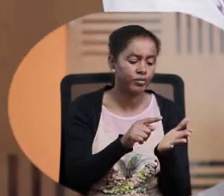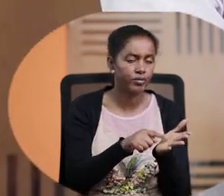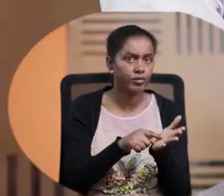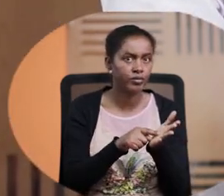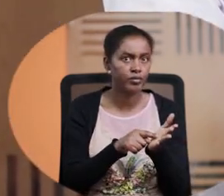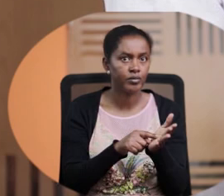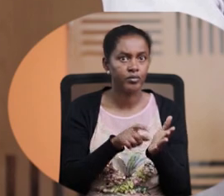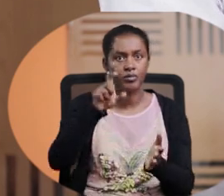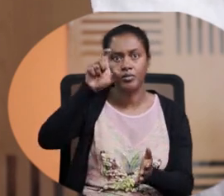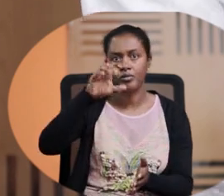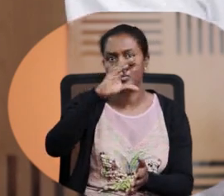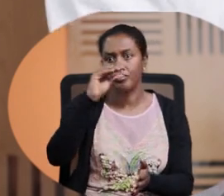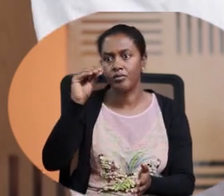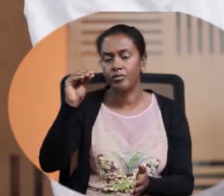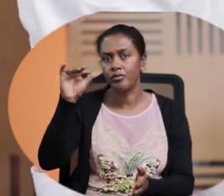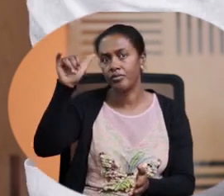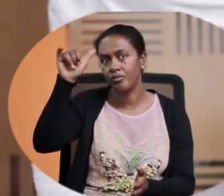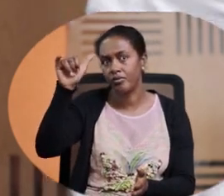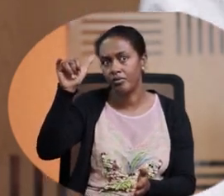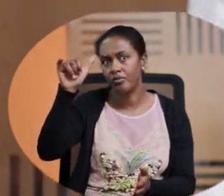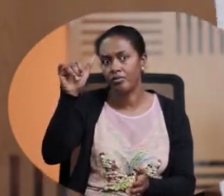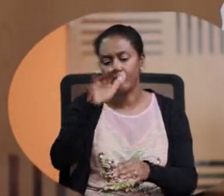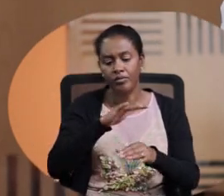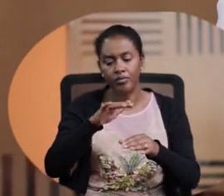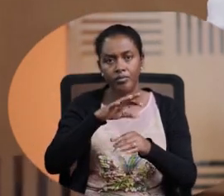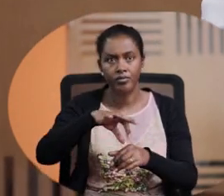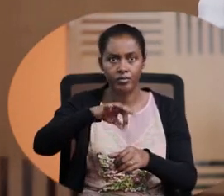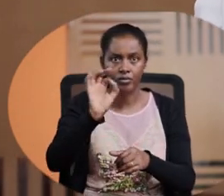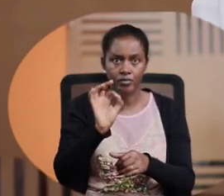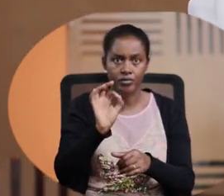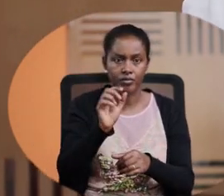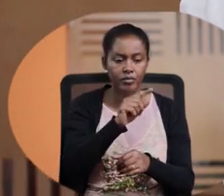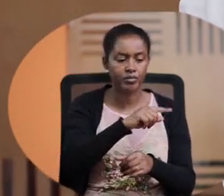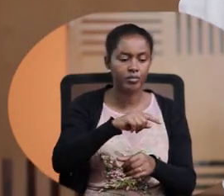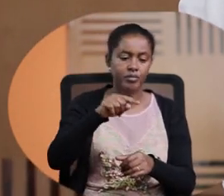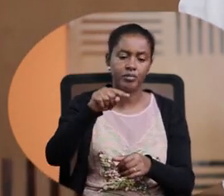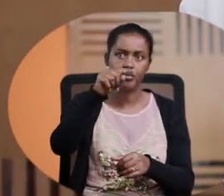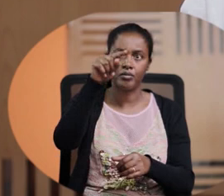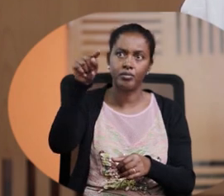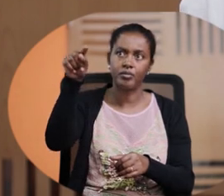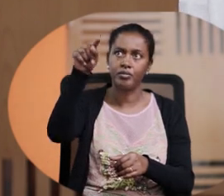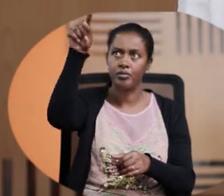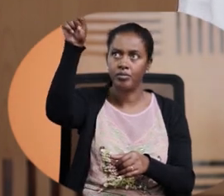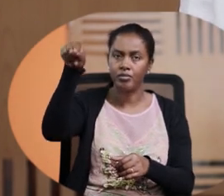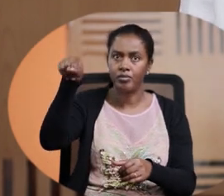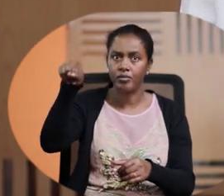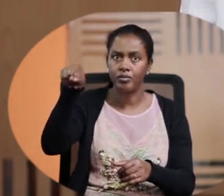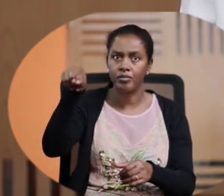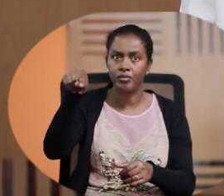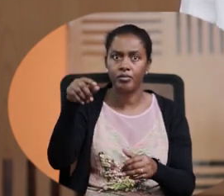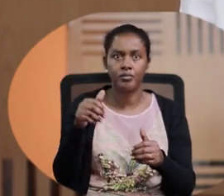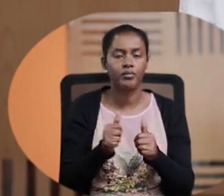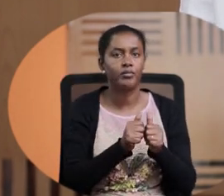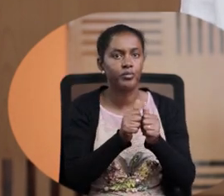tuqalewan sikke tafi sikke ya rafudanne holbira qamne lalisana sararan walqabsib sararan kakanatin